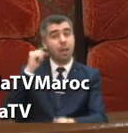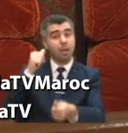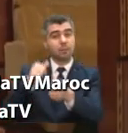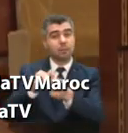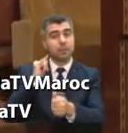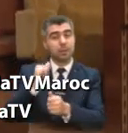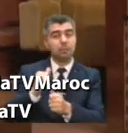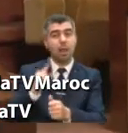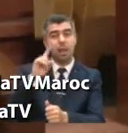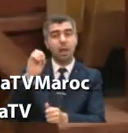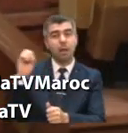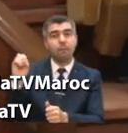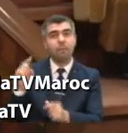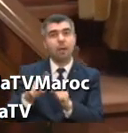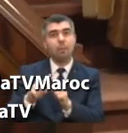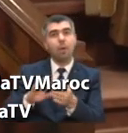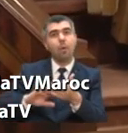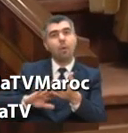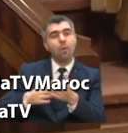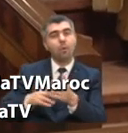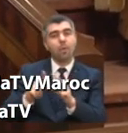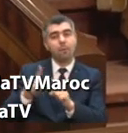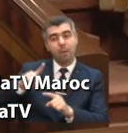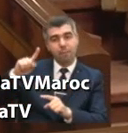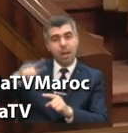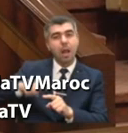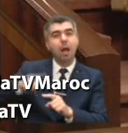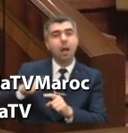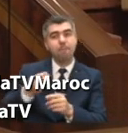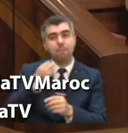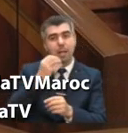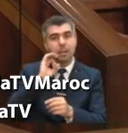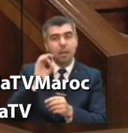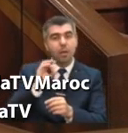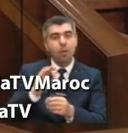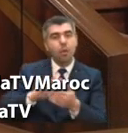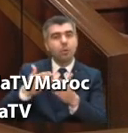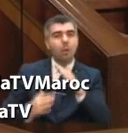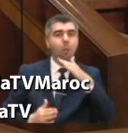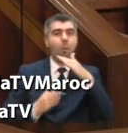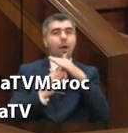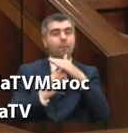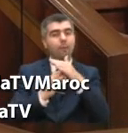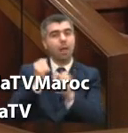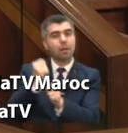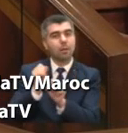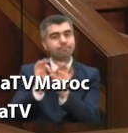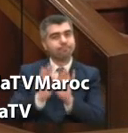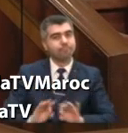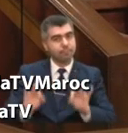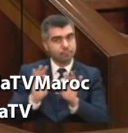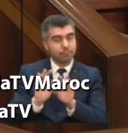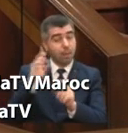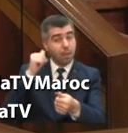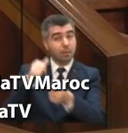المغاربة اللي ضاعوا في جزء من القوت اليومي ديالهم أو لا، ليضطروا على أنه يتوقف العمل ديالهم بشكل كبير.